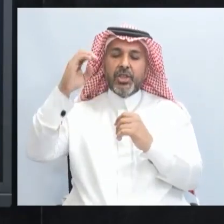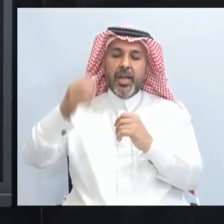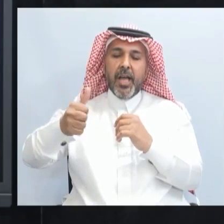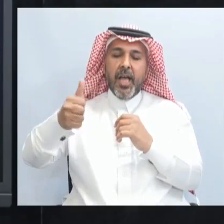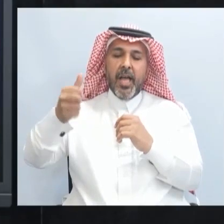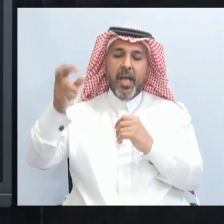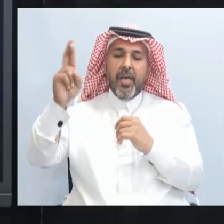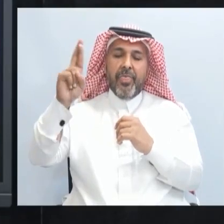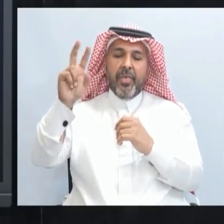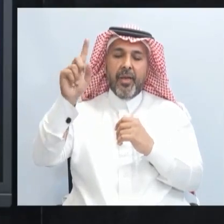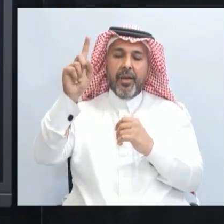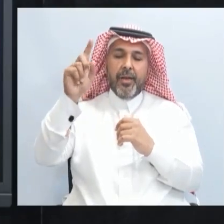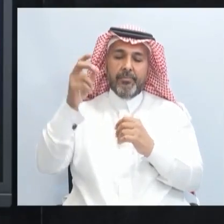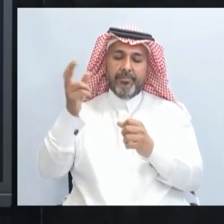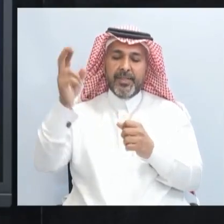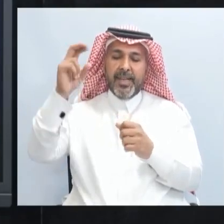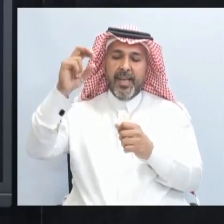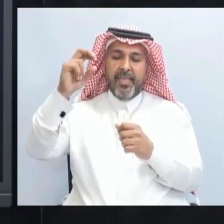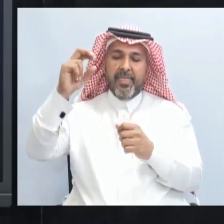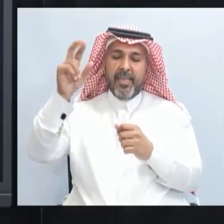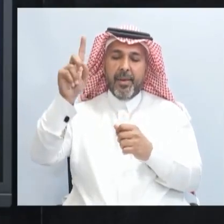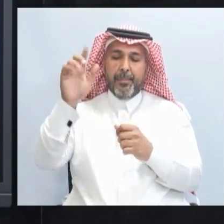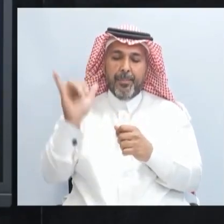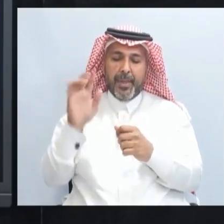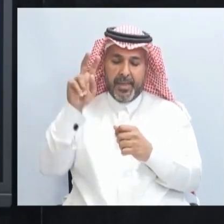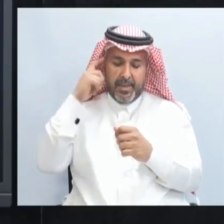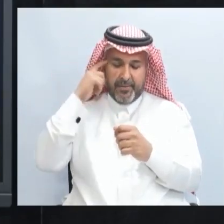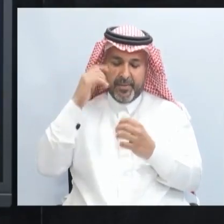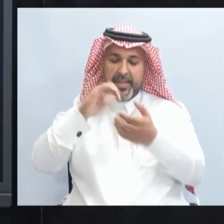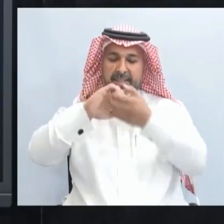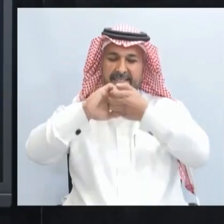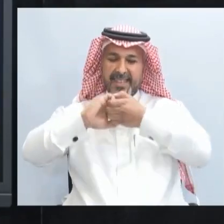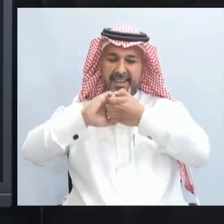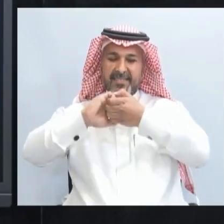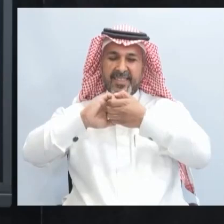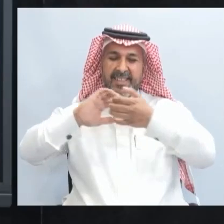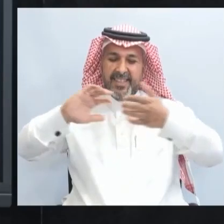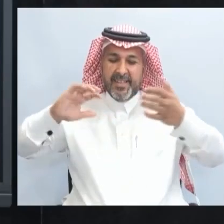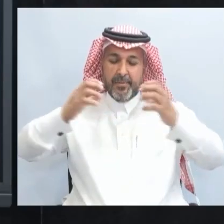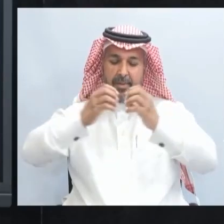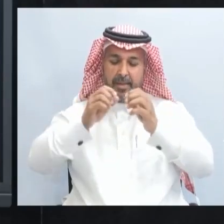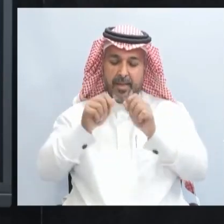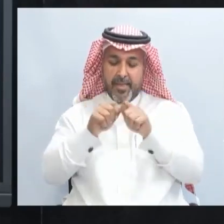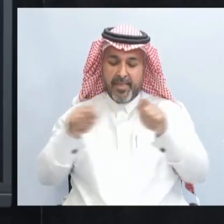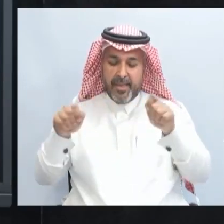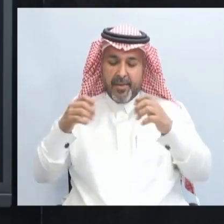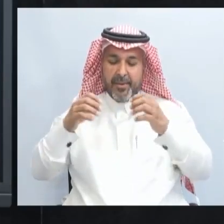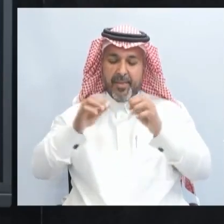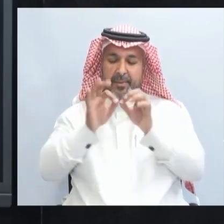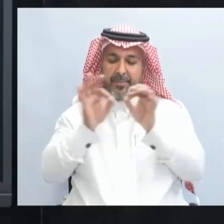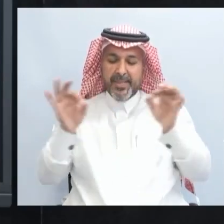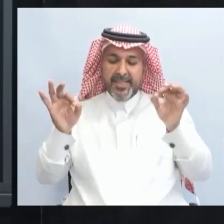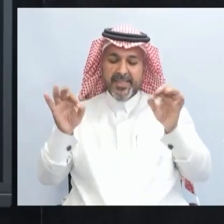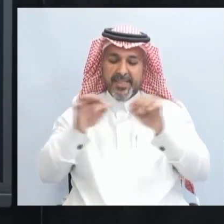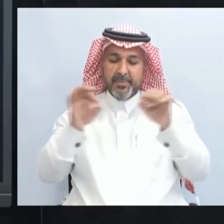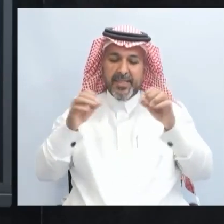هناك تجاذب ما بين الكتل ام 1 ام 2 بينهما مسافه فاصله ار هذا هو مفهوم فكلما